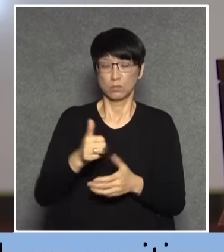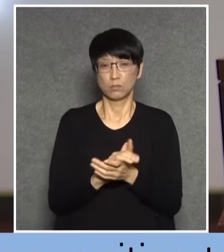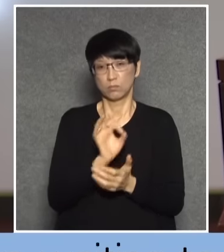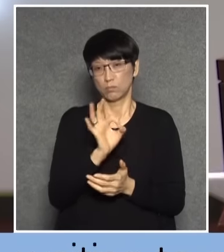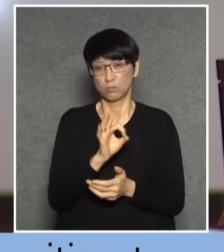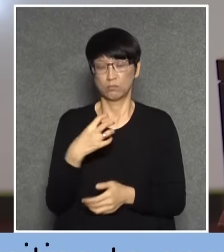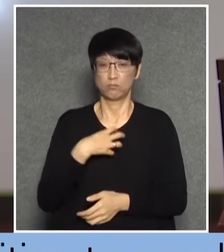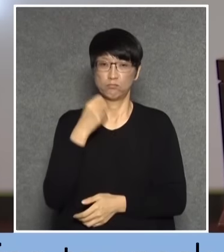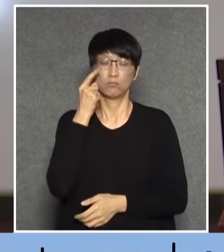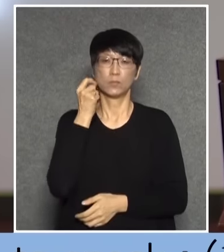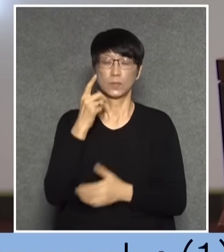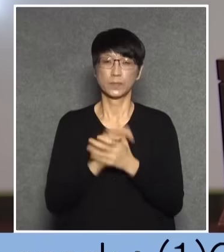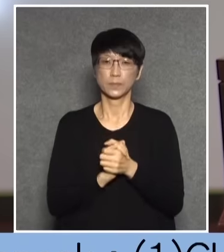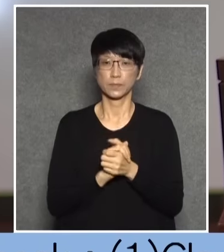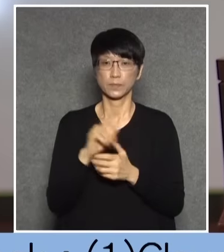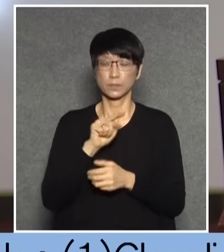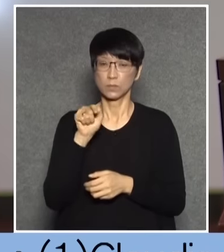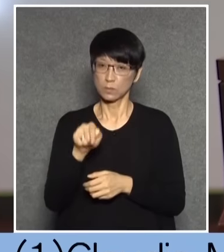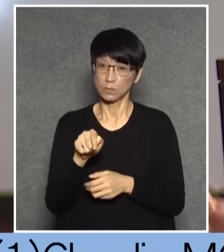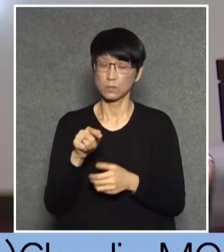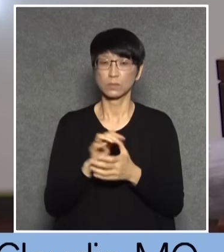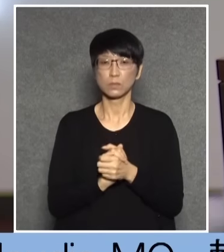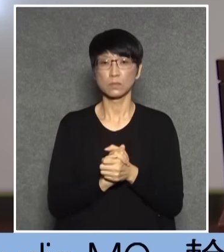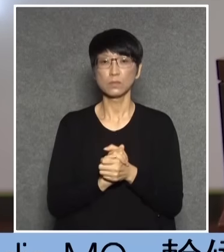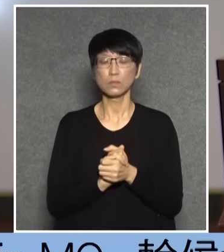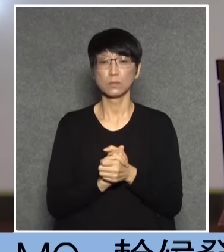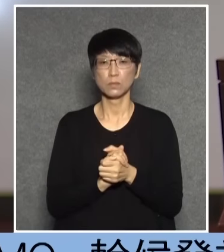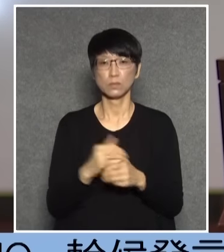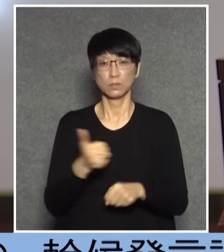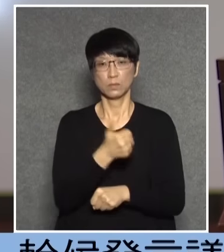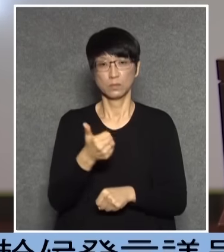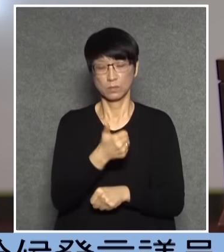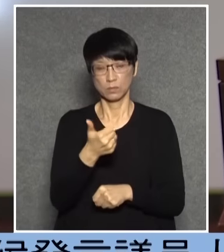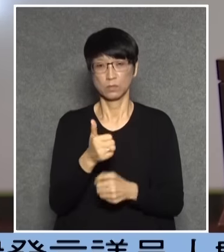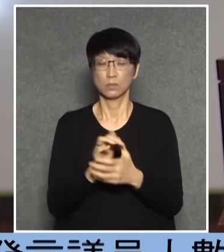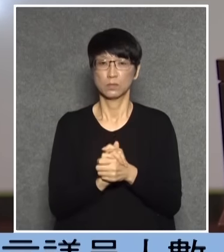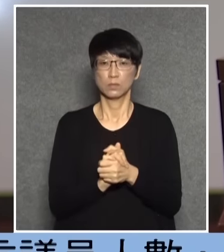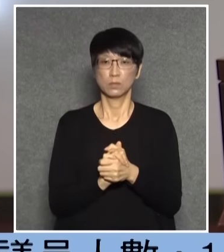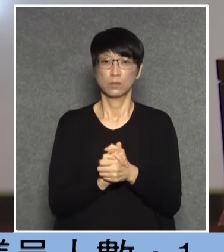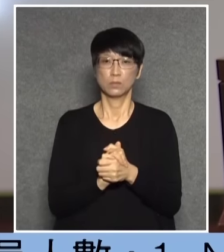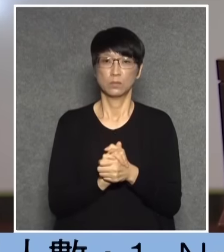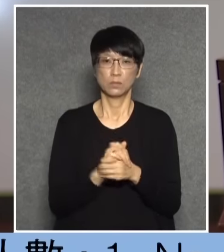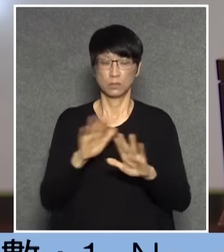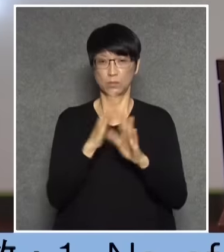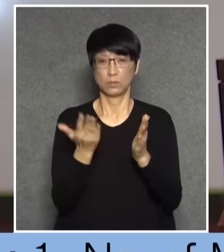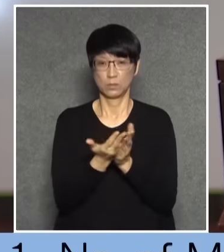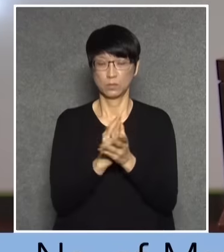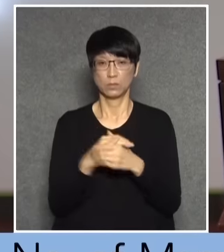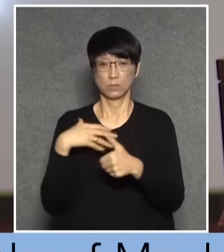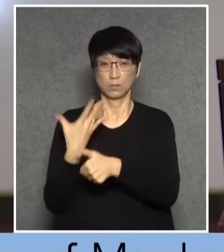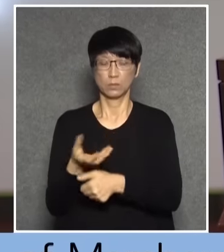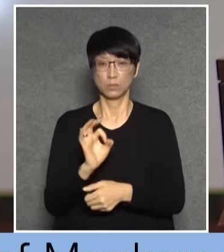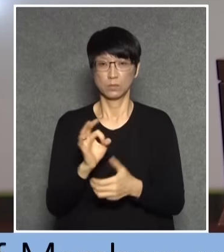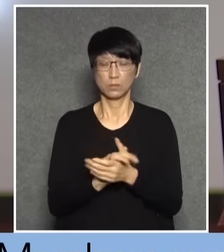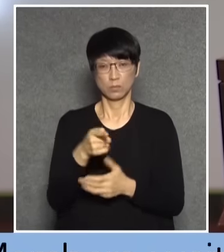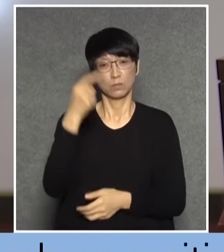是是不是？那為什麼會這樣呢？是不是？那你當然是搞定了啊，大哥，是不是？全部都說有授權沒有授權，那些你怎麼